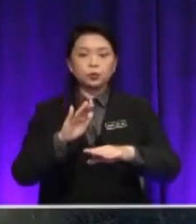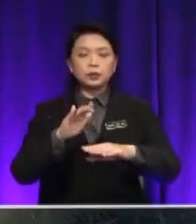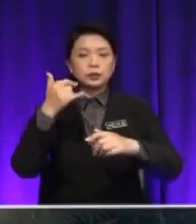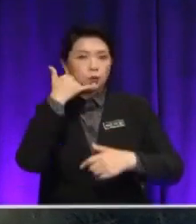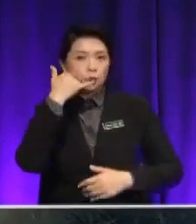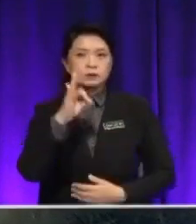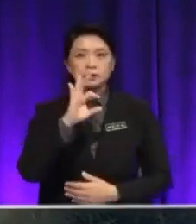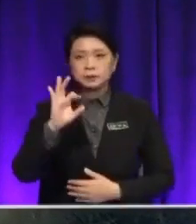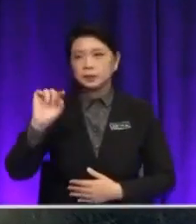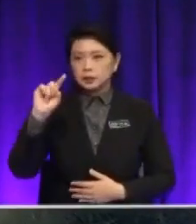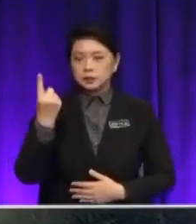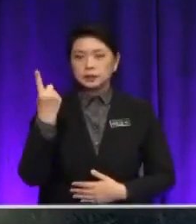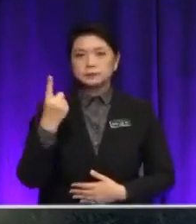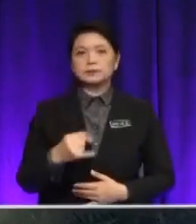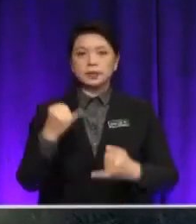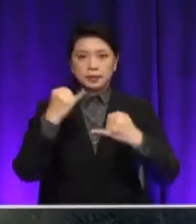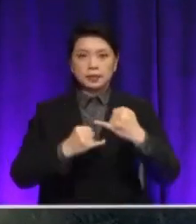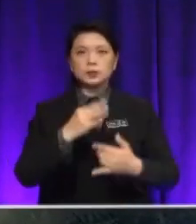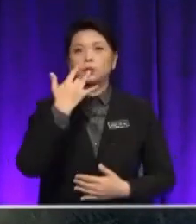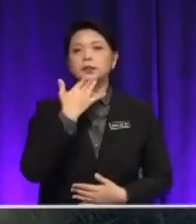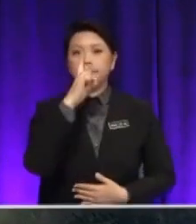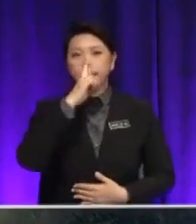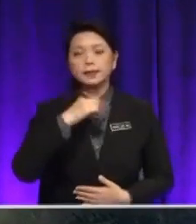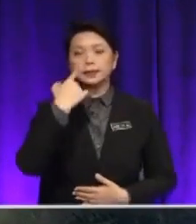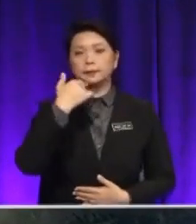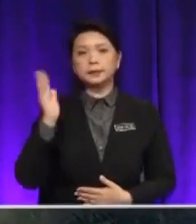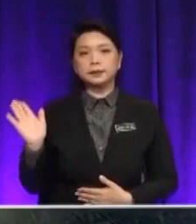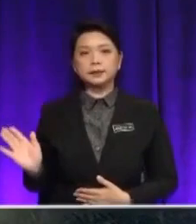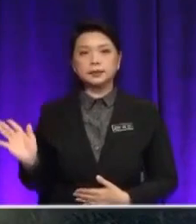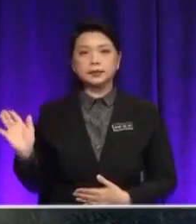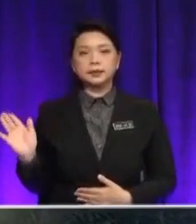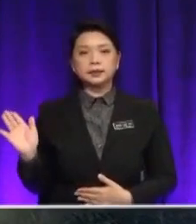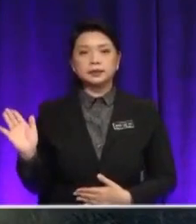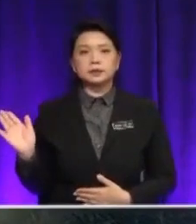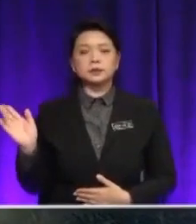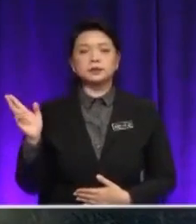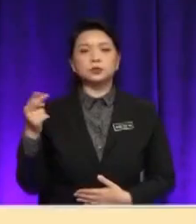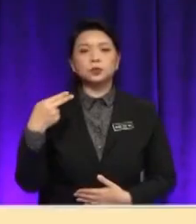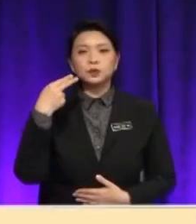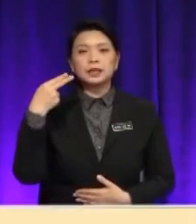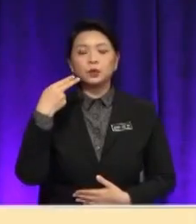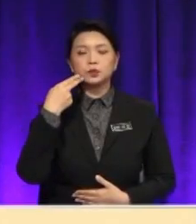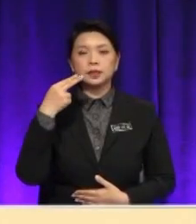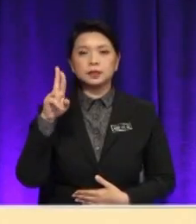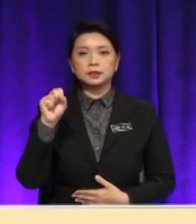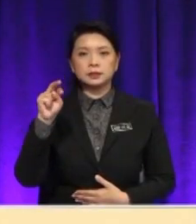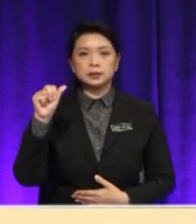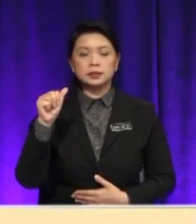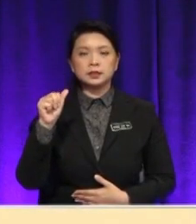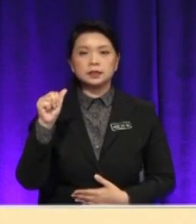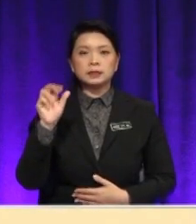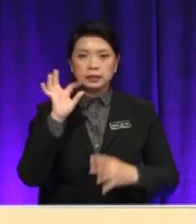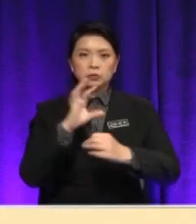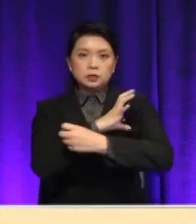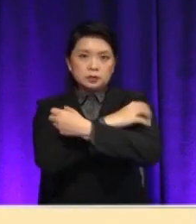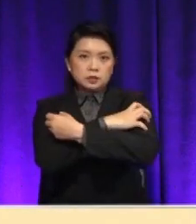999. Okey, yang last sekali warna merah. Siapa lagi yang tinggal? Semestinya Husnah. Okey, Husnah. Kekejangan otot Husnah. Boleh tak